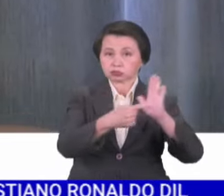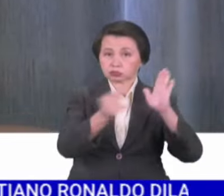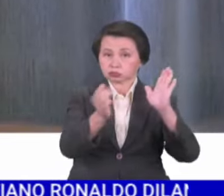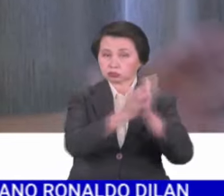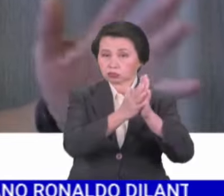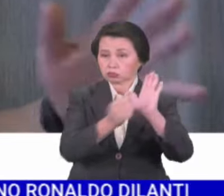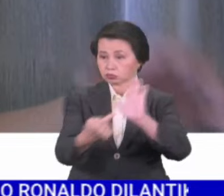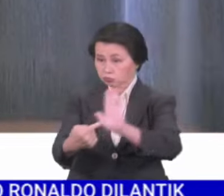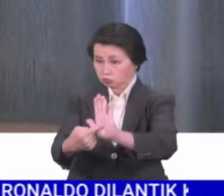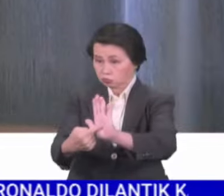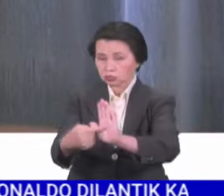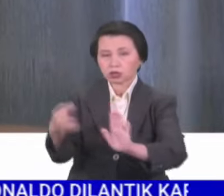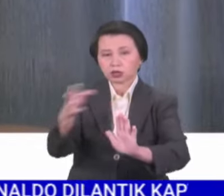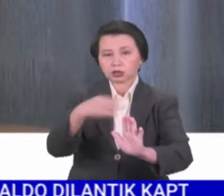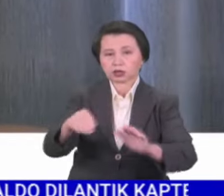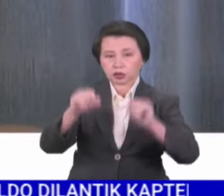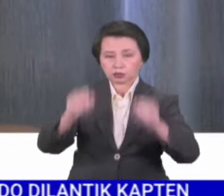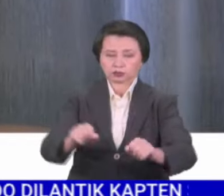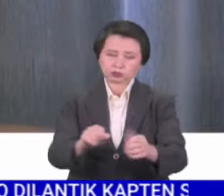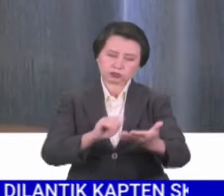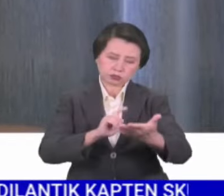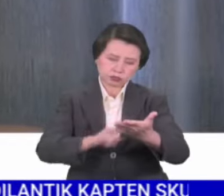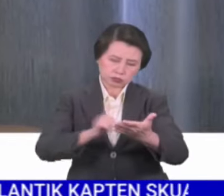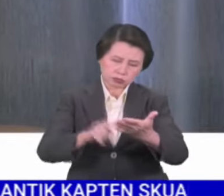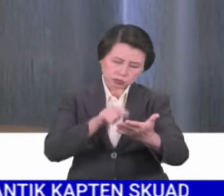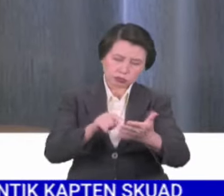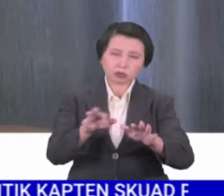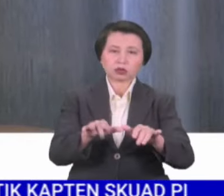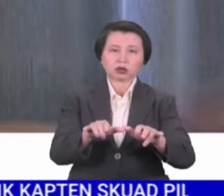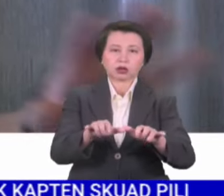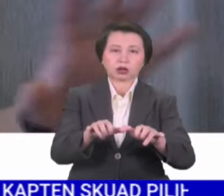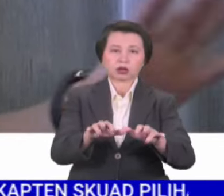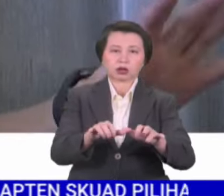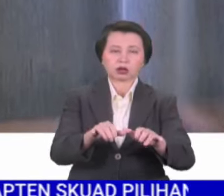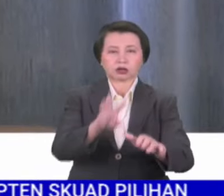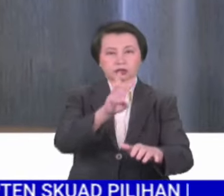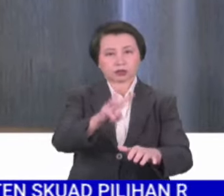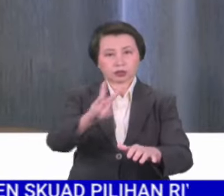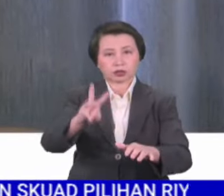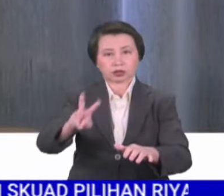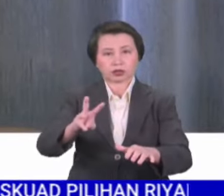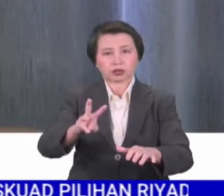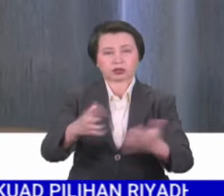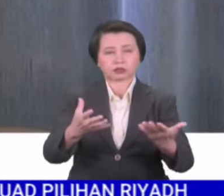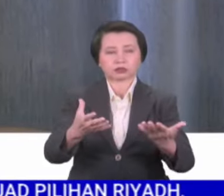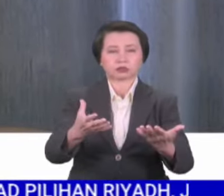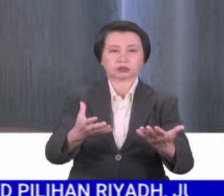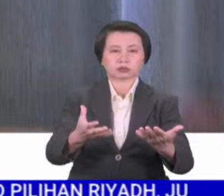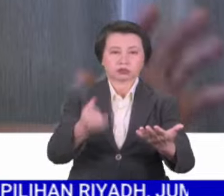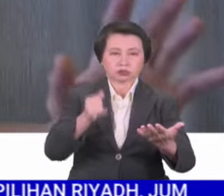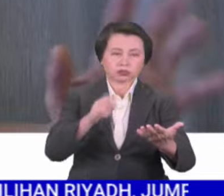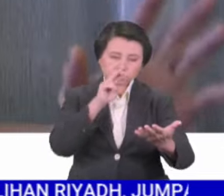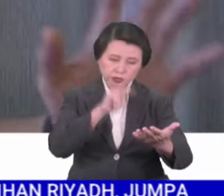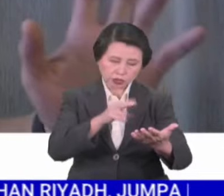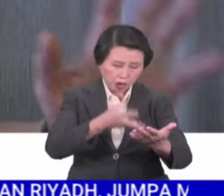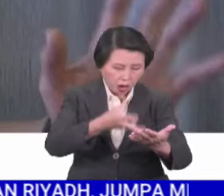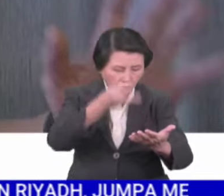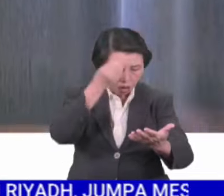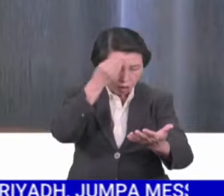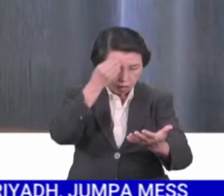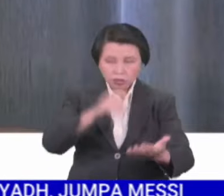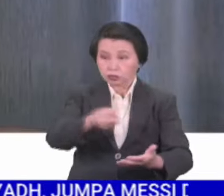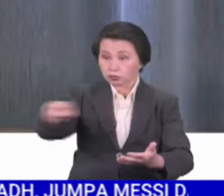yang juga di boleh dilayari di berbagai platform mereka